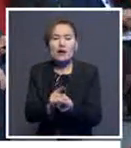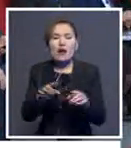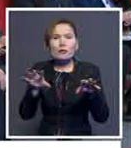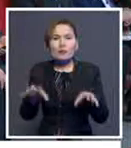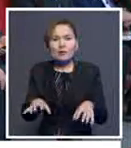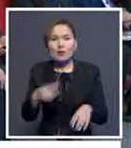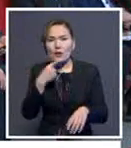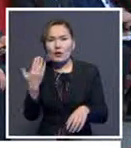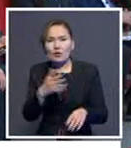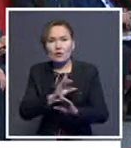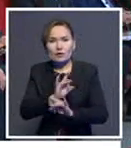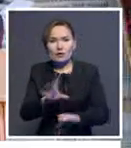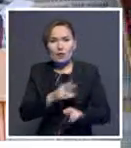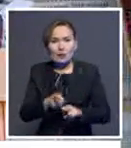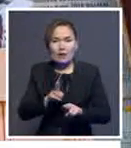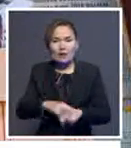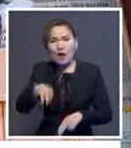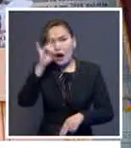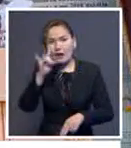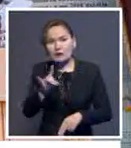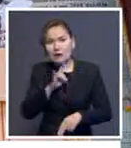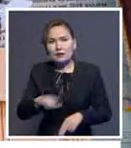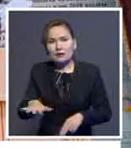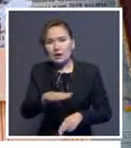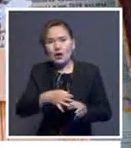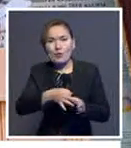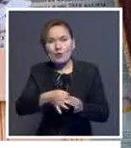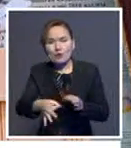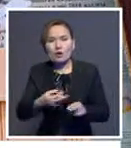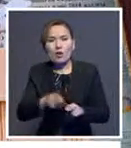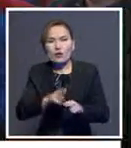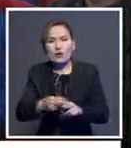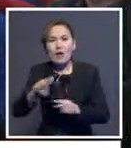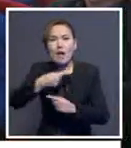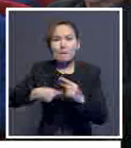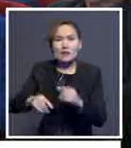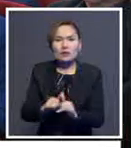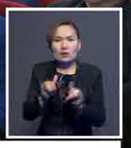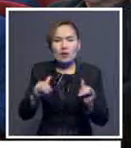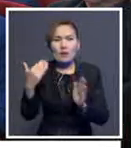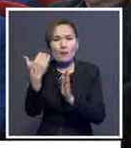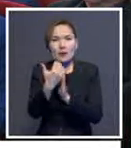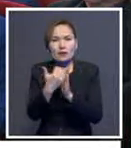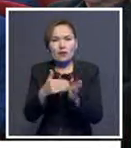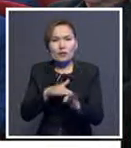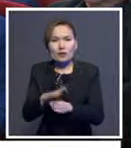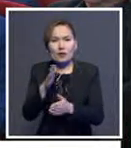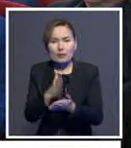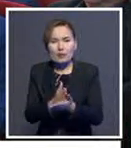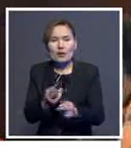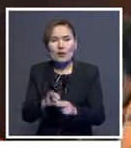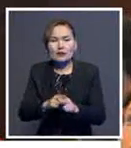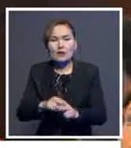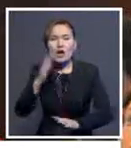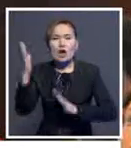айтты. Мұнда елімізді 30 озық мемлекеттің қатарына енгізуге арналған бағдарламалар табысты іске асып жатыр. Мәселен,